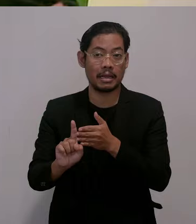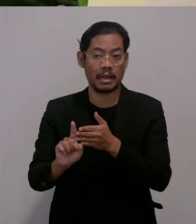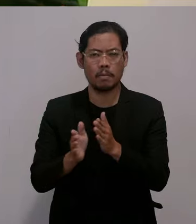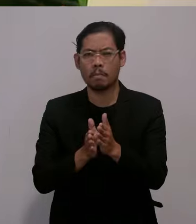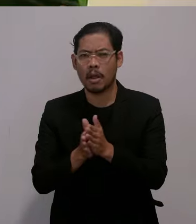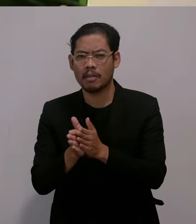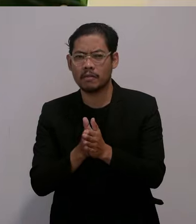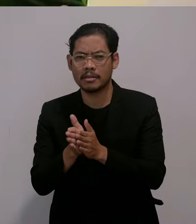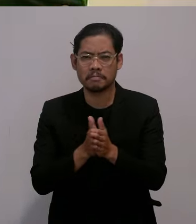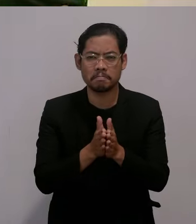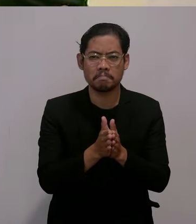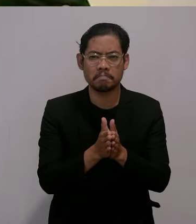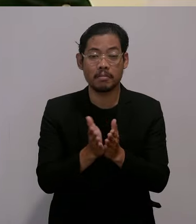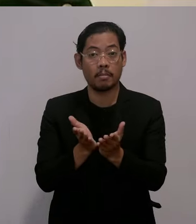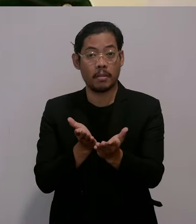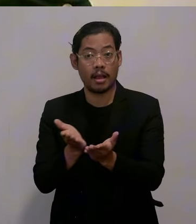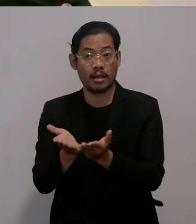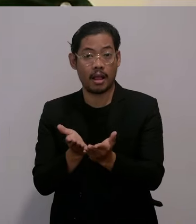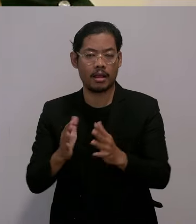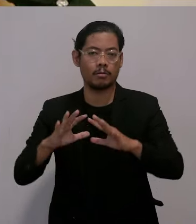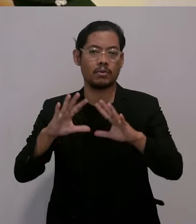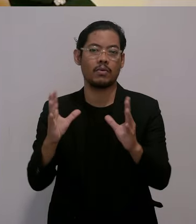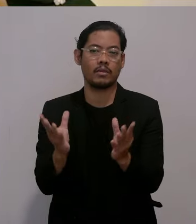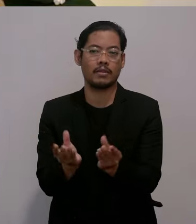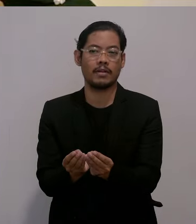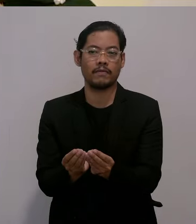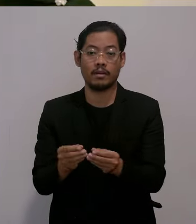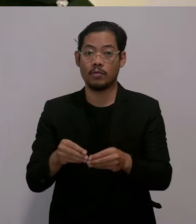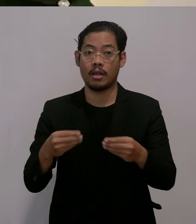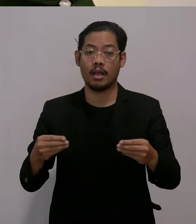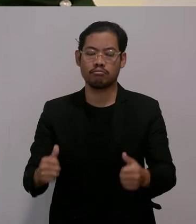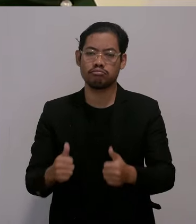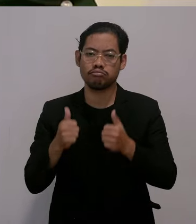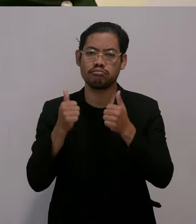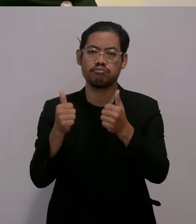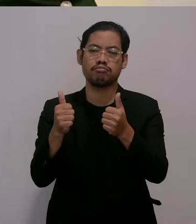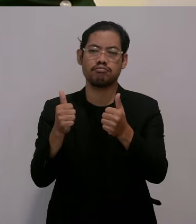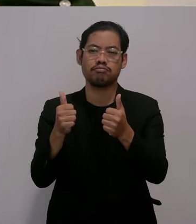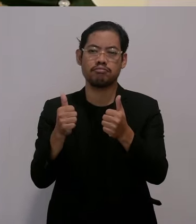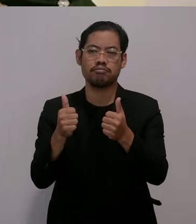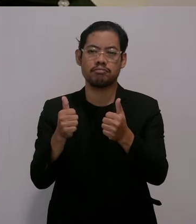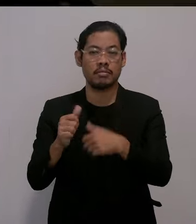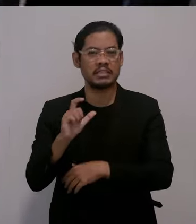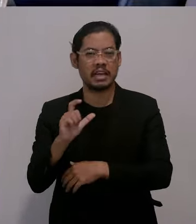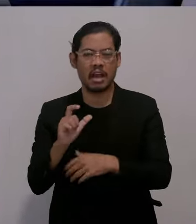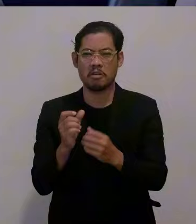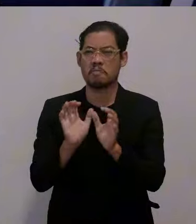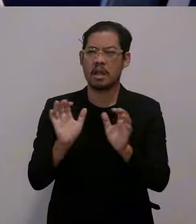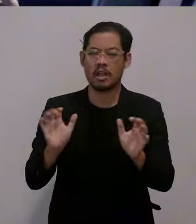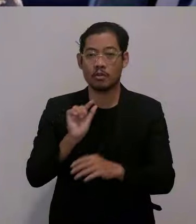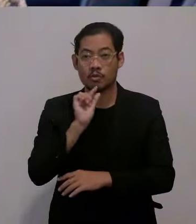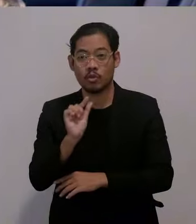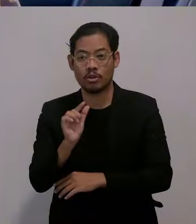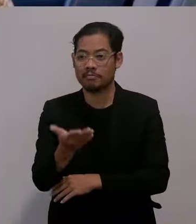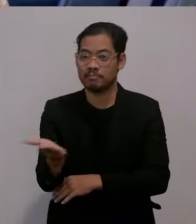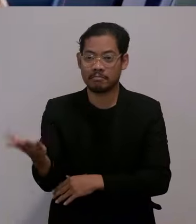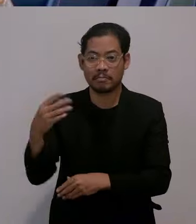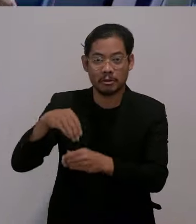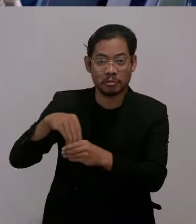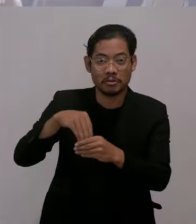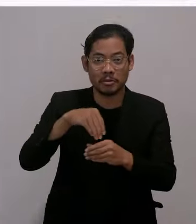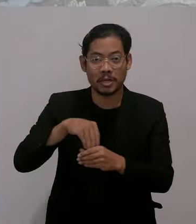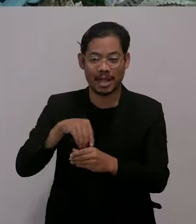Bantul untuk meningkatkan pelayanan inklusi yang semakin berkualitas. Berbagai langkah dilakukan guna mendapatkan masukan dari